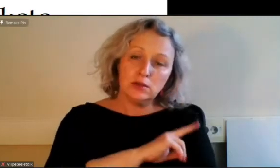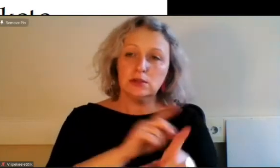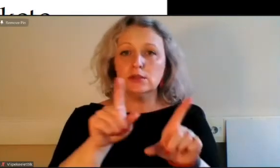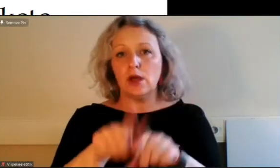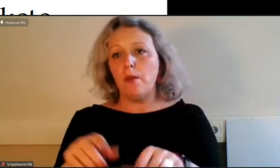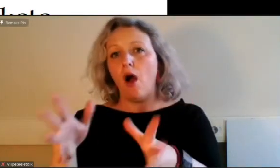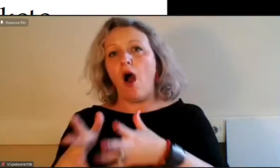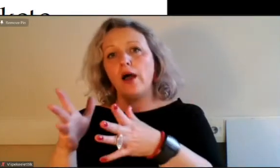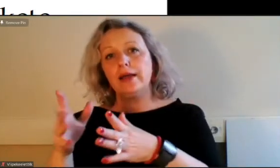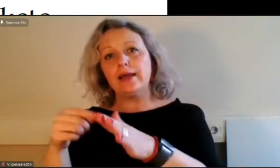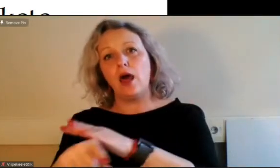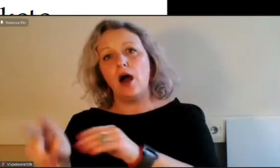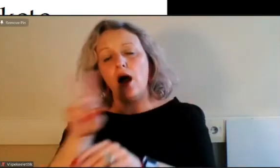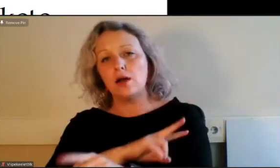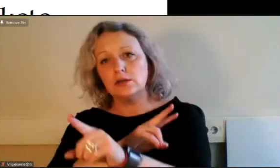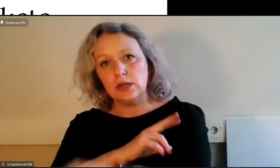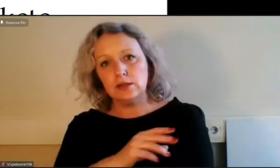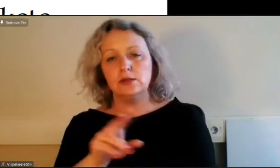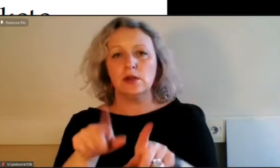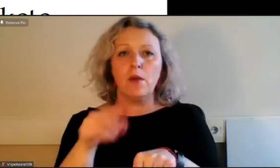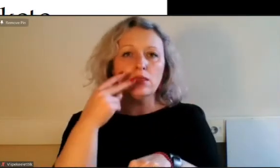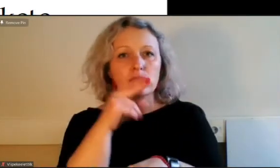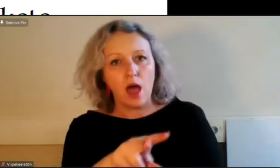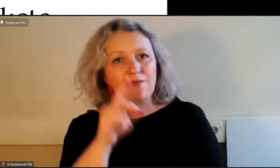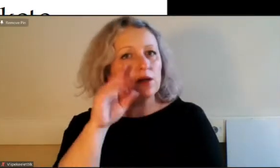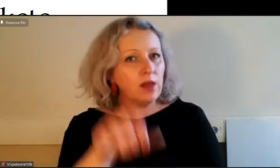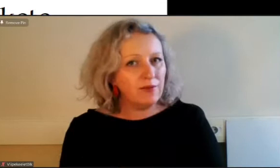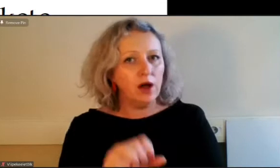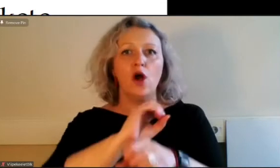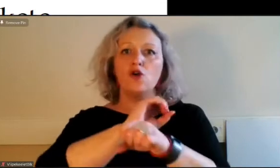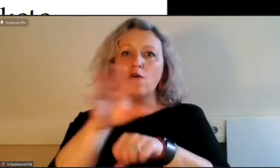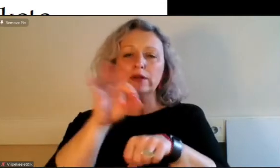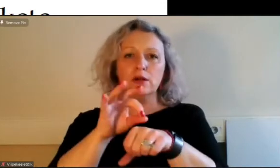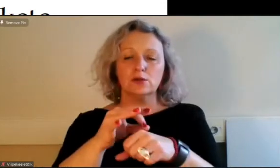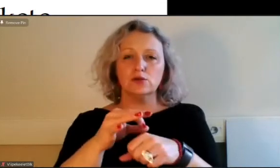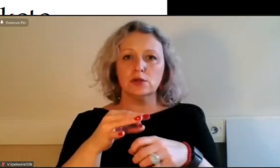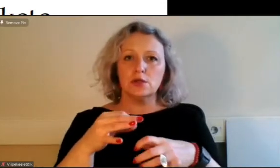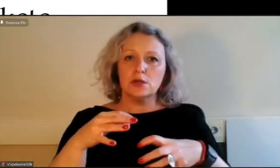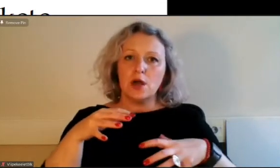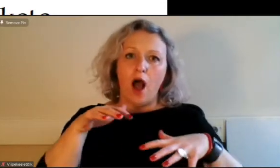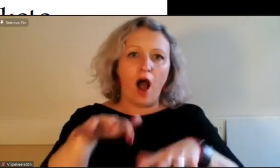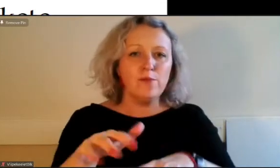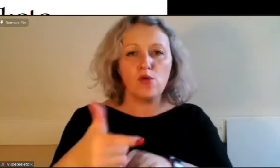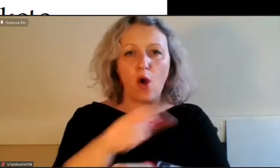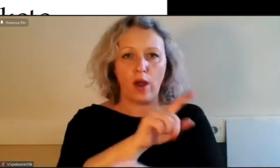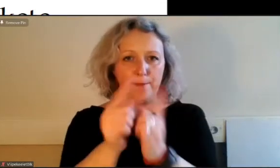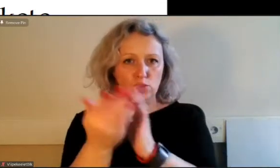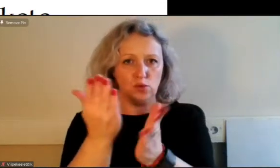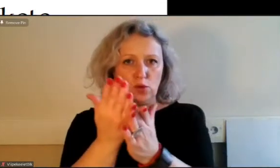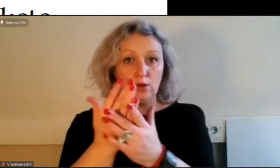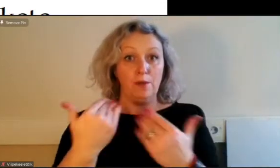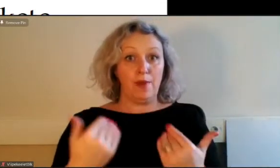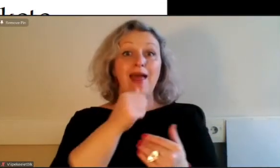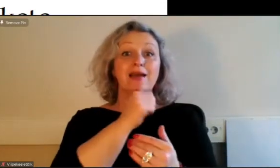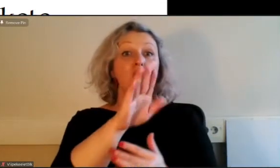või natukene sellest muutunud. Ta on kuskil 10% kiirema levikuga kui delta ise, aga ta on väga sarnane